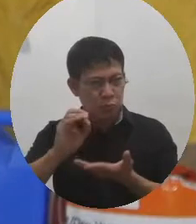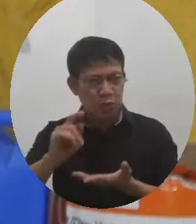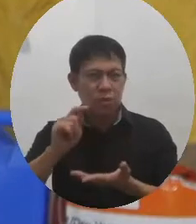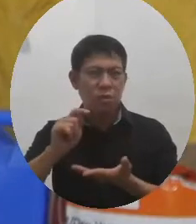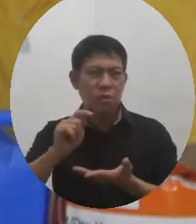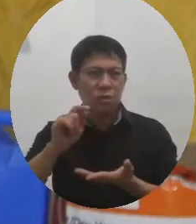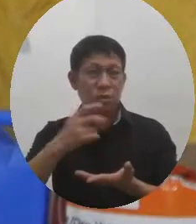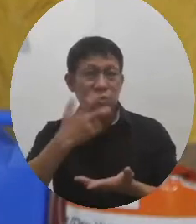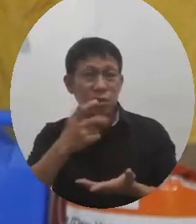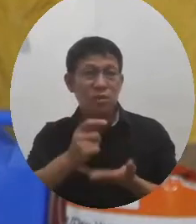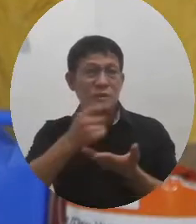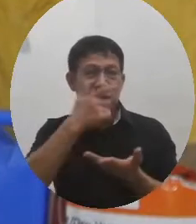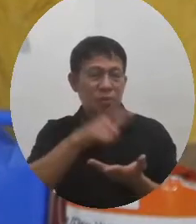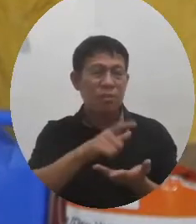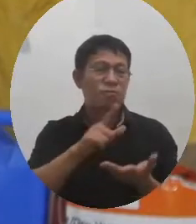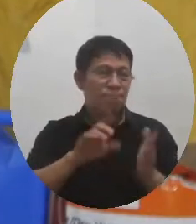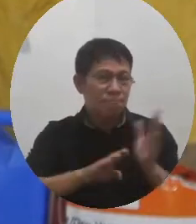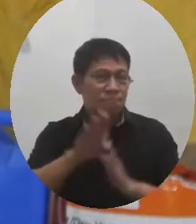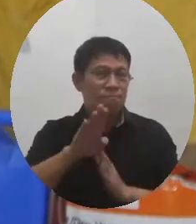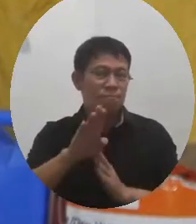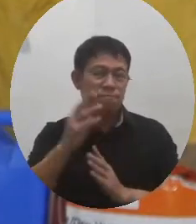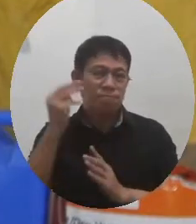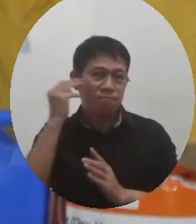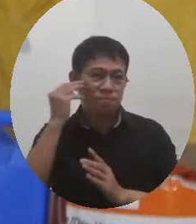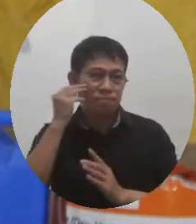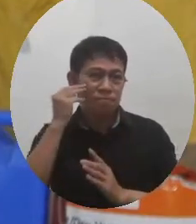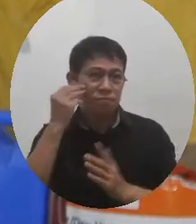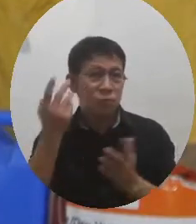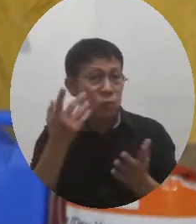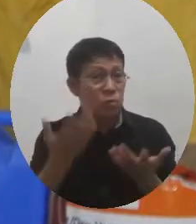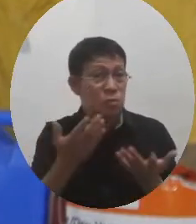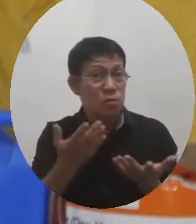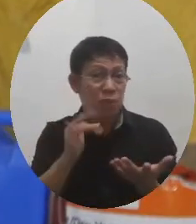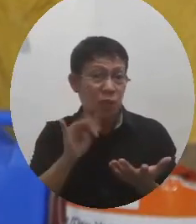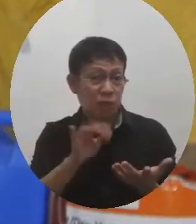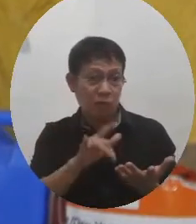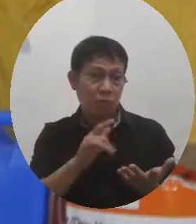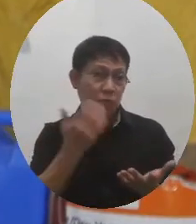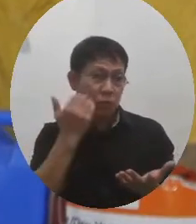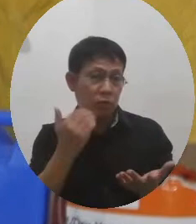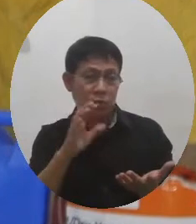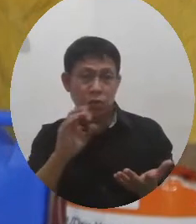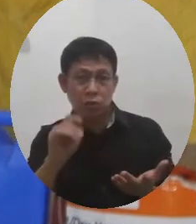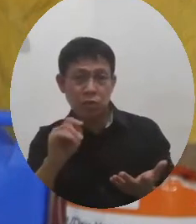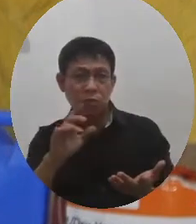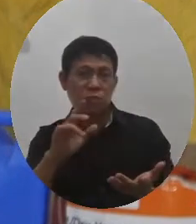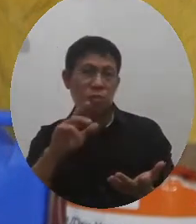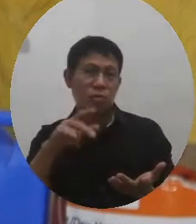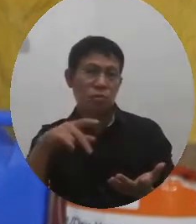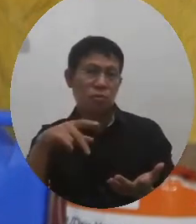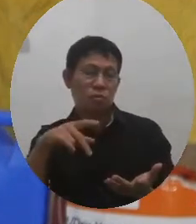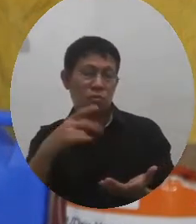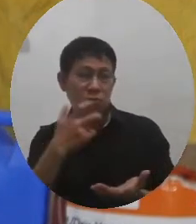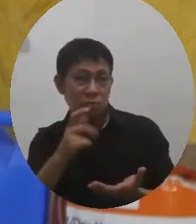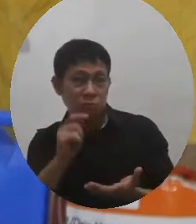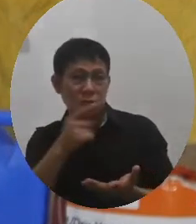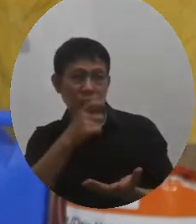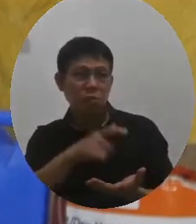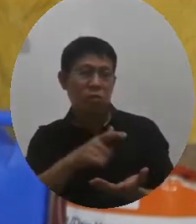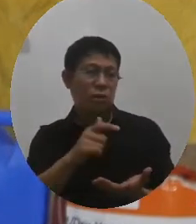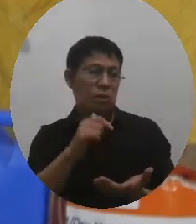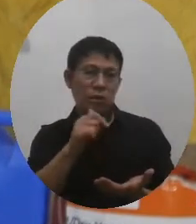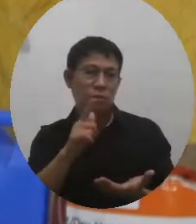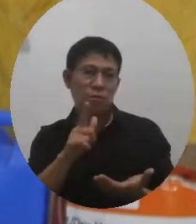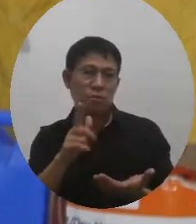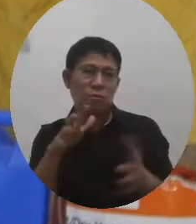ganun. Hindi siya makaka-develop or hindi siya makapagtrabaho ng maayos, hindi siya makakapag-aral sa normal school kasi nga hindi